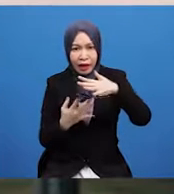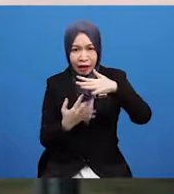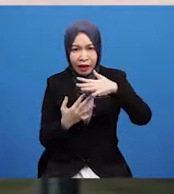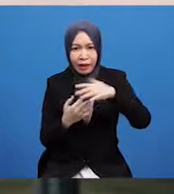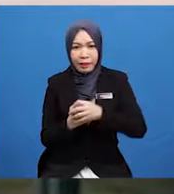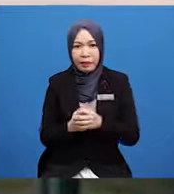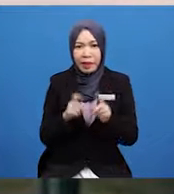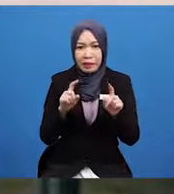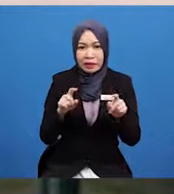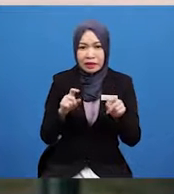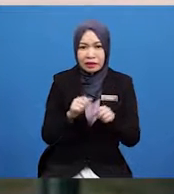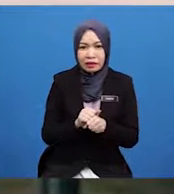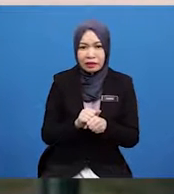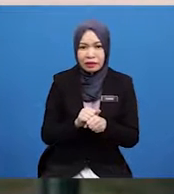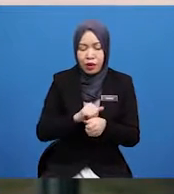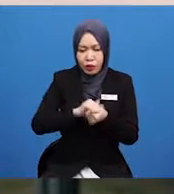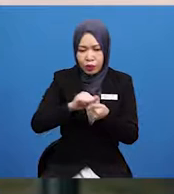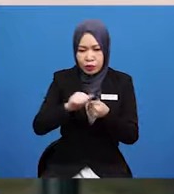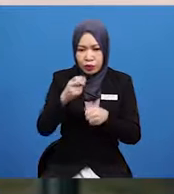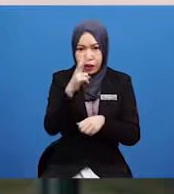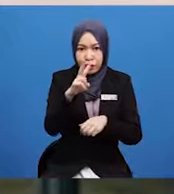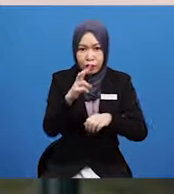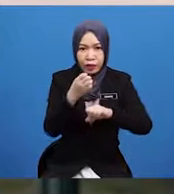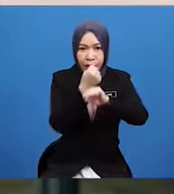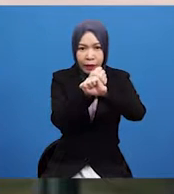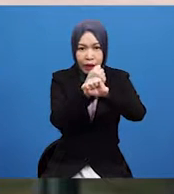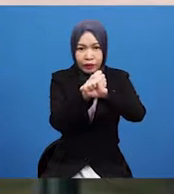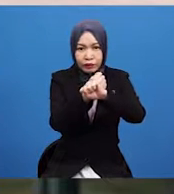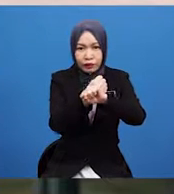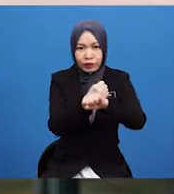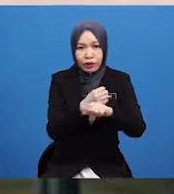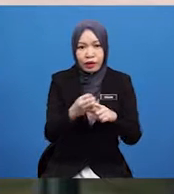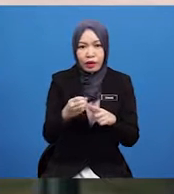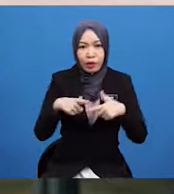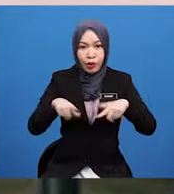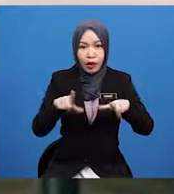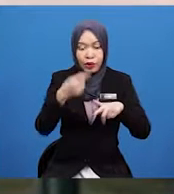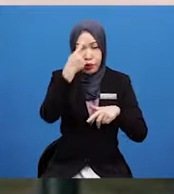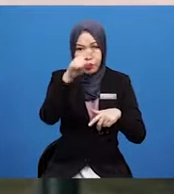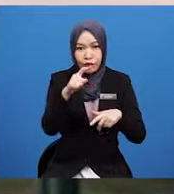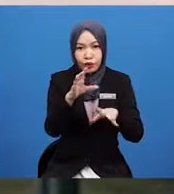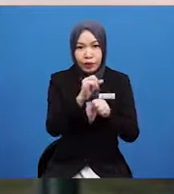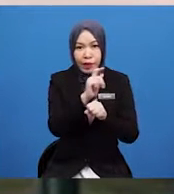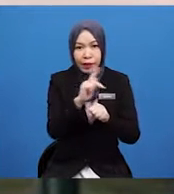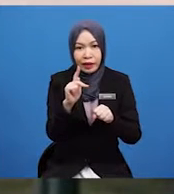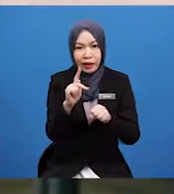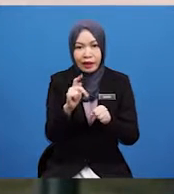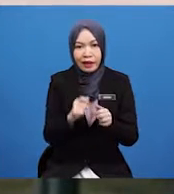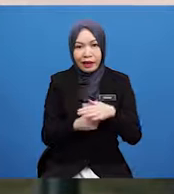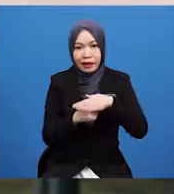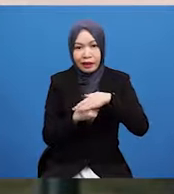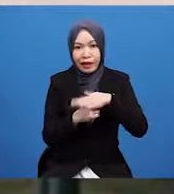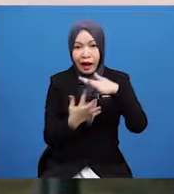menggeserkan dua ketua batu atau dua batang ranting kayu untuk mendapatkan api sangat